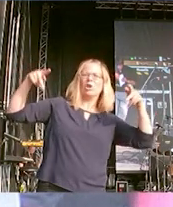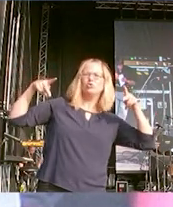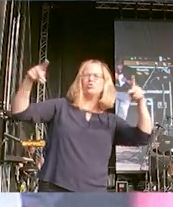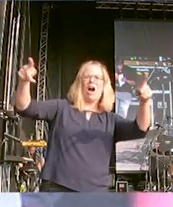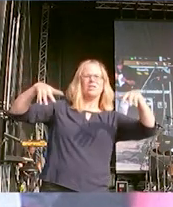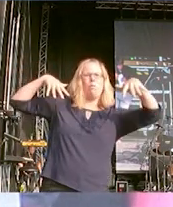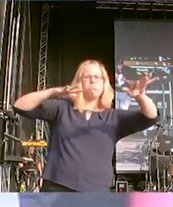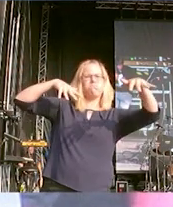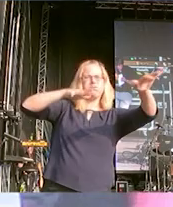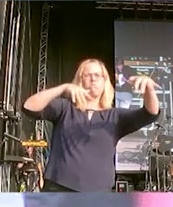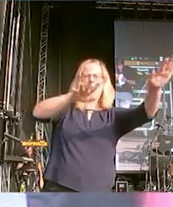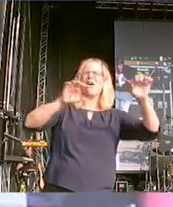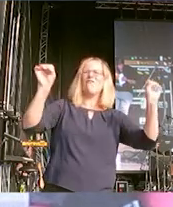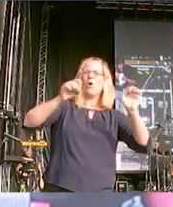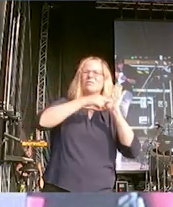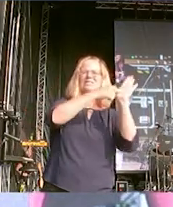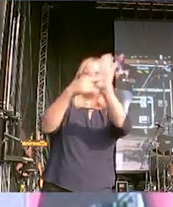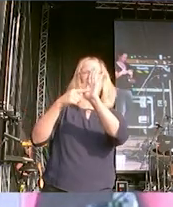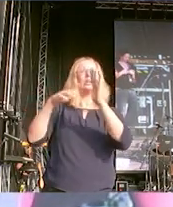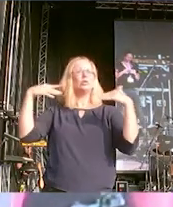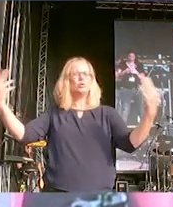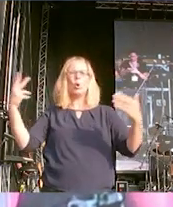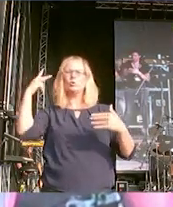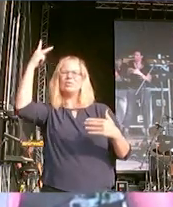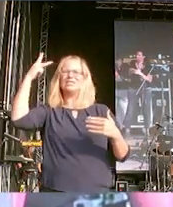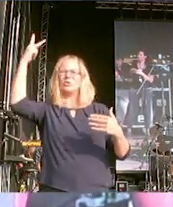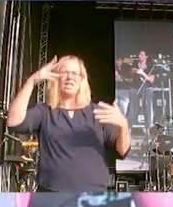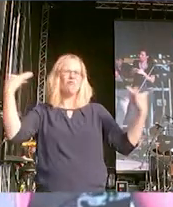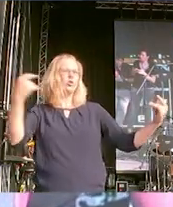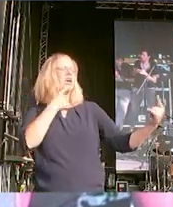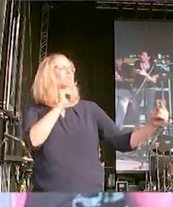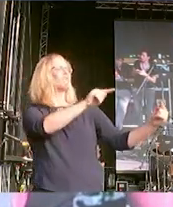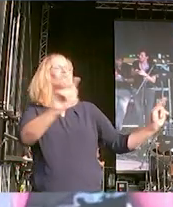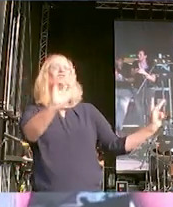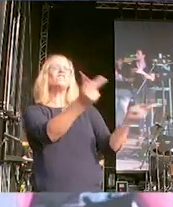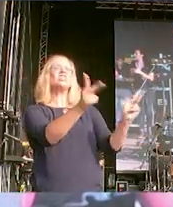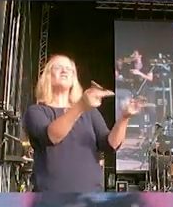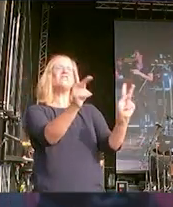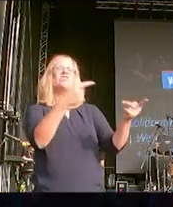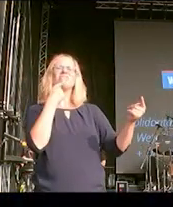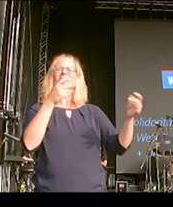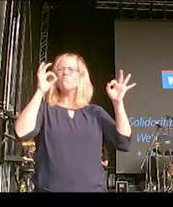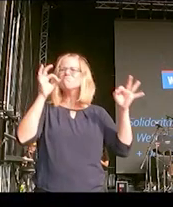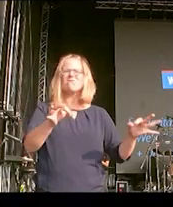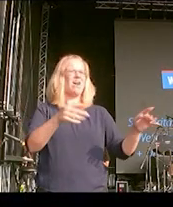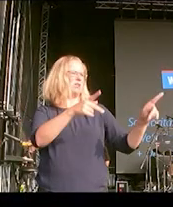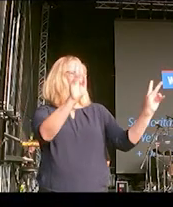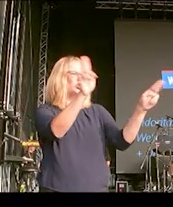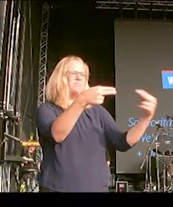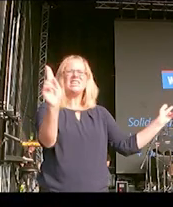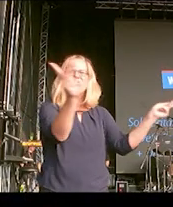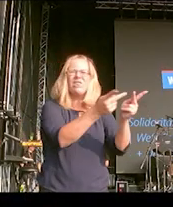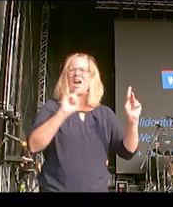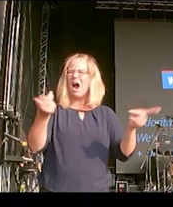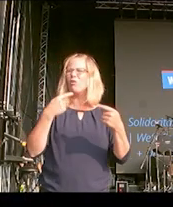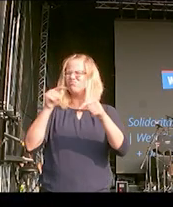sagen, Nationalismus will dort Gemeinsamkeit stiften, wo nichts Gemeinsames ist und will uns dort spalten, wo wir verdammt nochmal